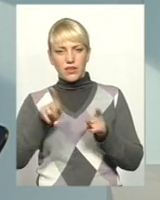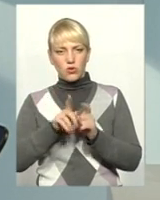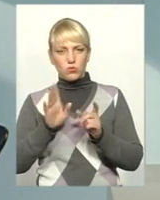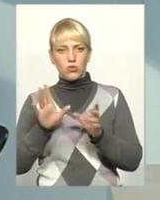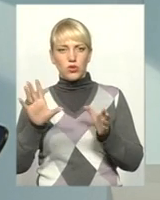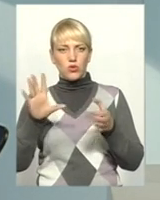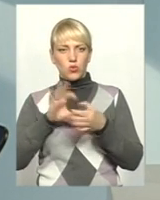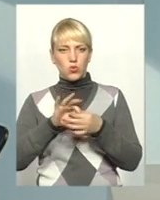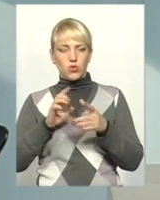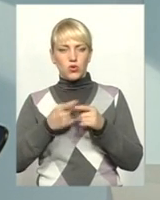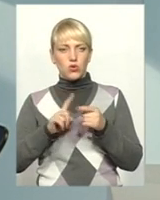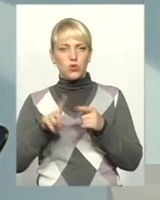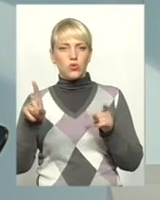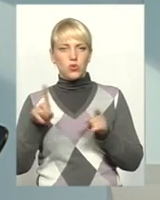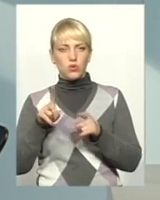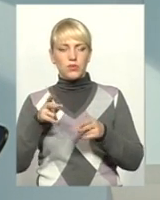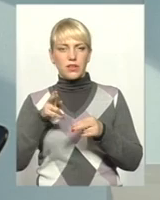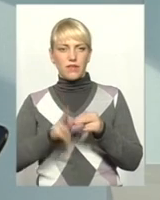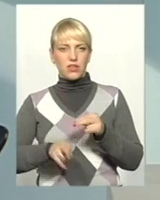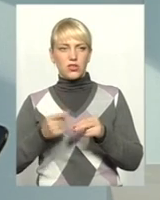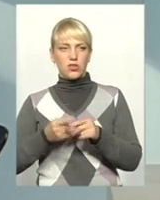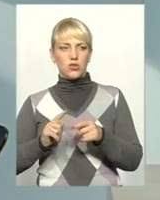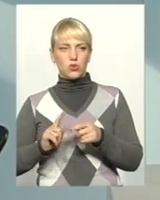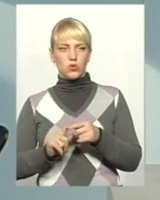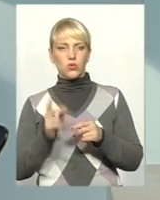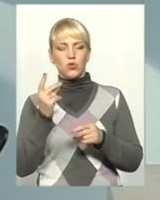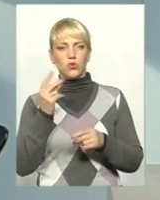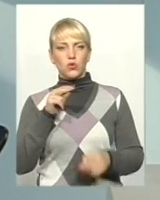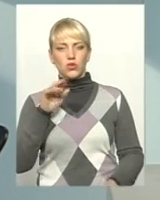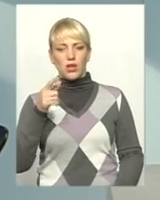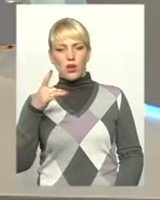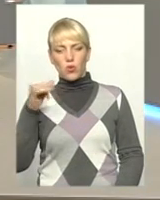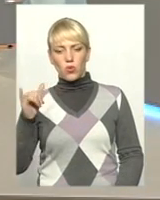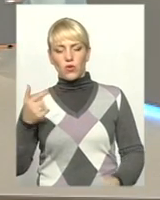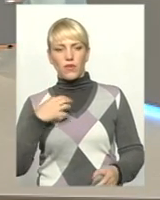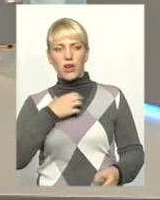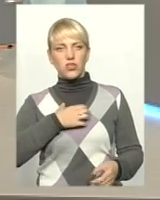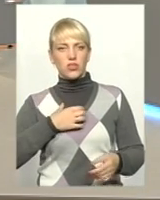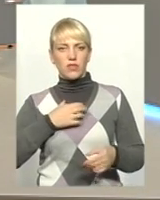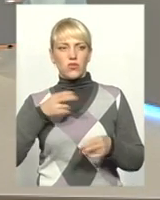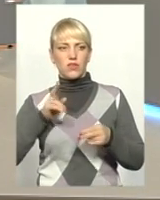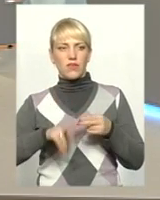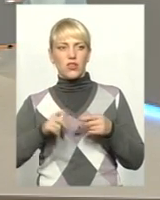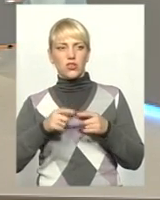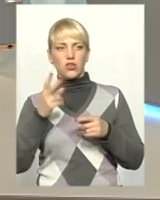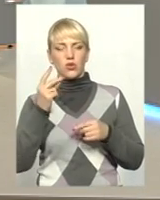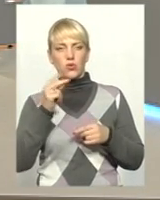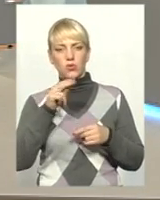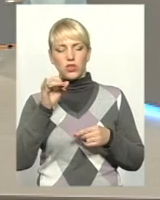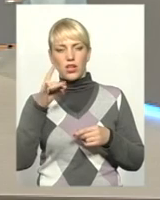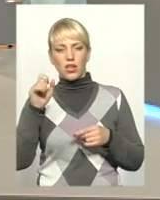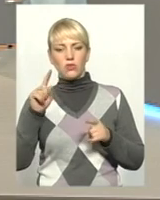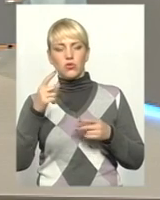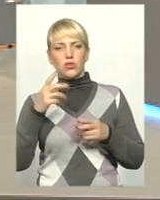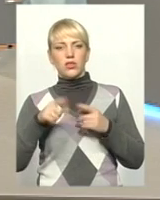щоб завершити цю другу чергу. Дуже важливо завершити другу чергу, тому що далі йде